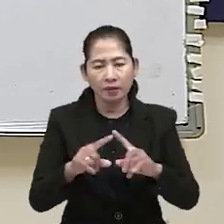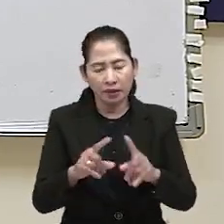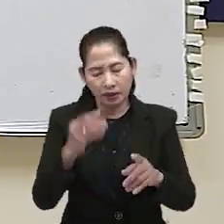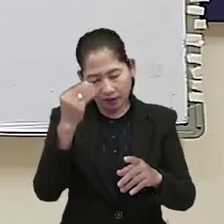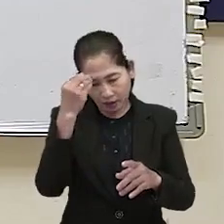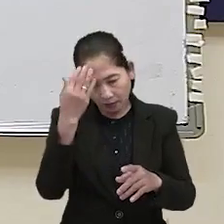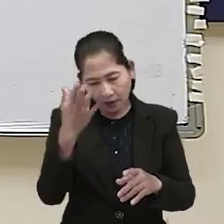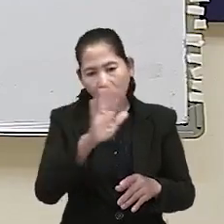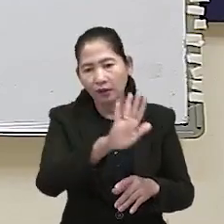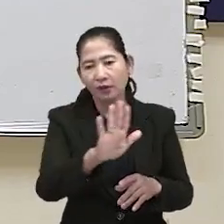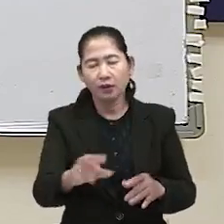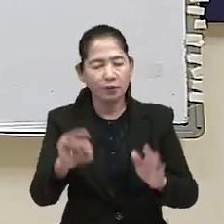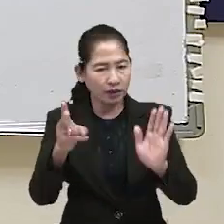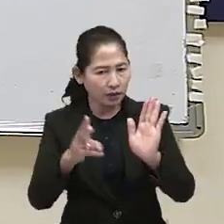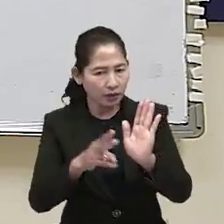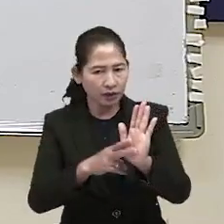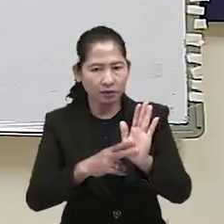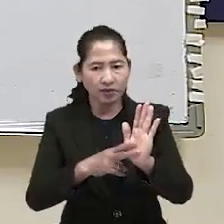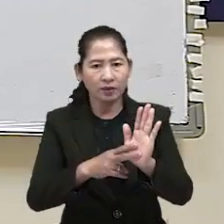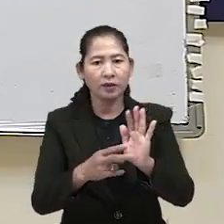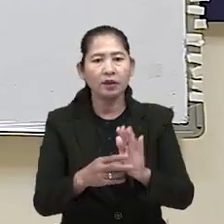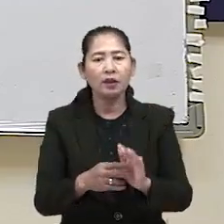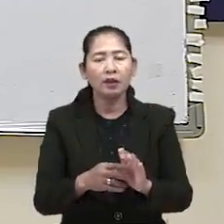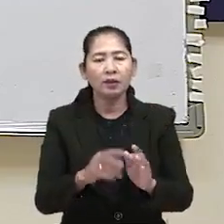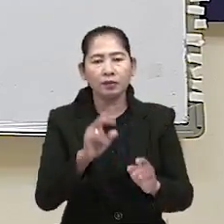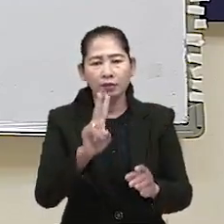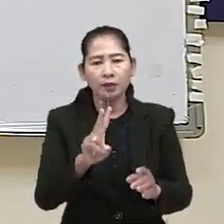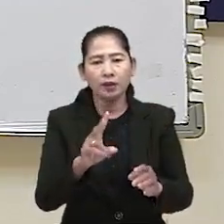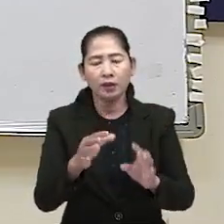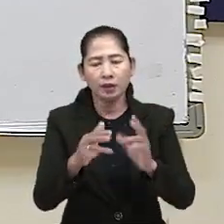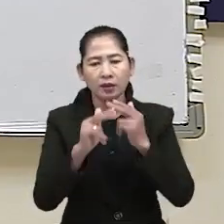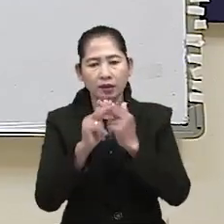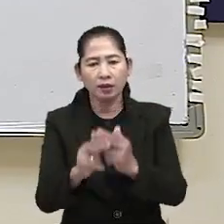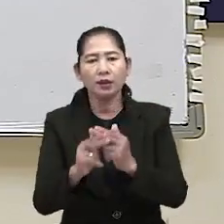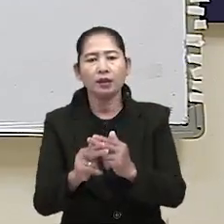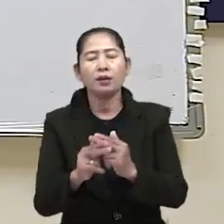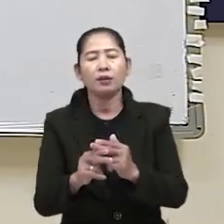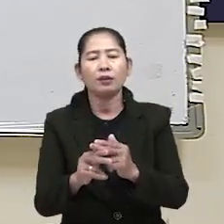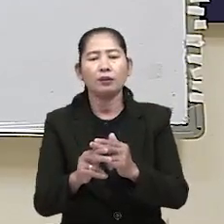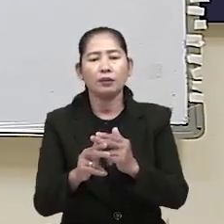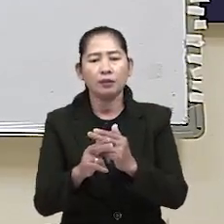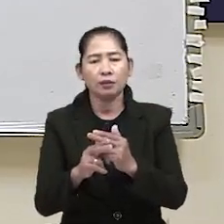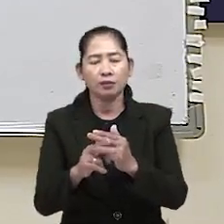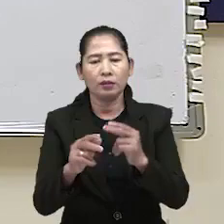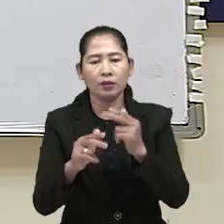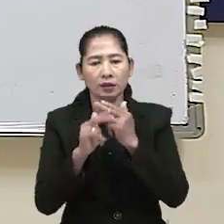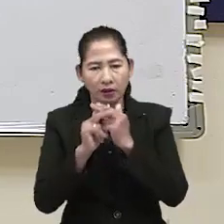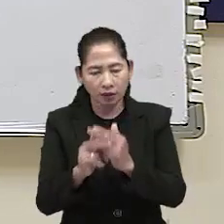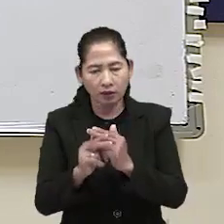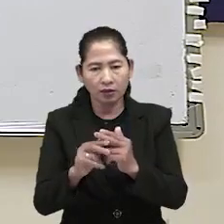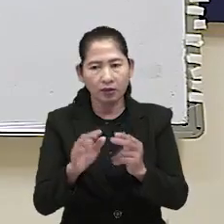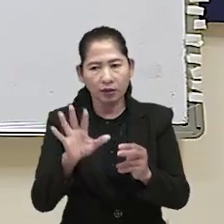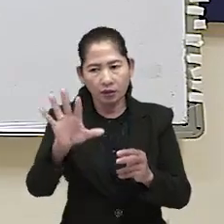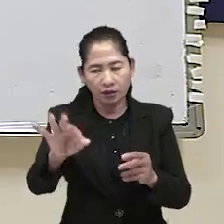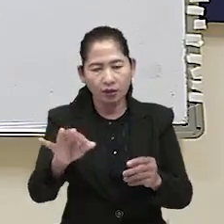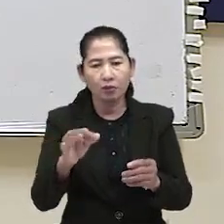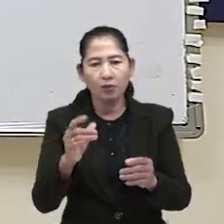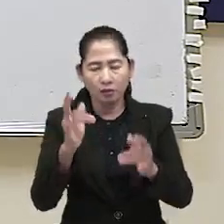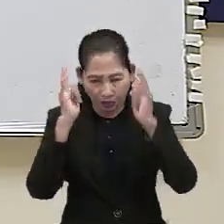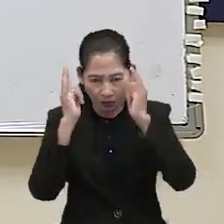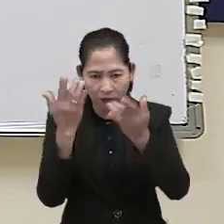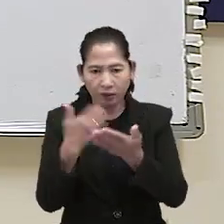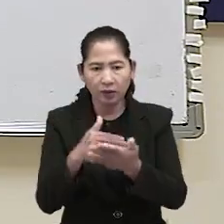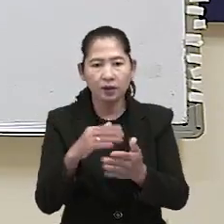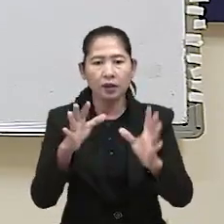ដើម្បីឲ្យកូនកាន់តែច្បាស់ហើយទាំងពីរហ្នឹងគឺមានការតាក់ទងគ្នាច្បាស់មែនតើមេរៀនហ្នឹងអញ្ចឹងនេះគ្រូលើកយកនឹងមកសារថ្មីទៀត